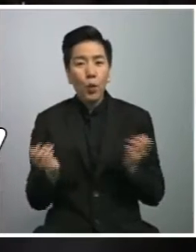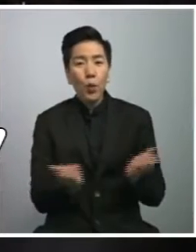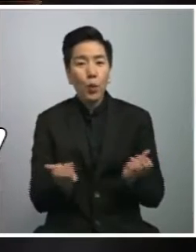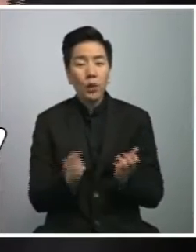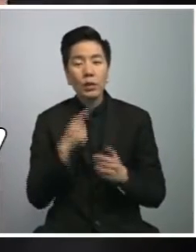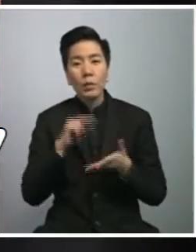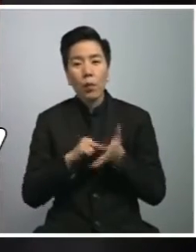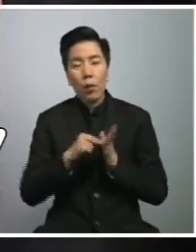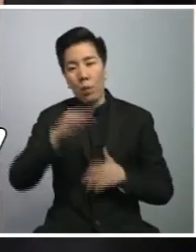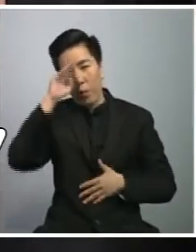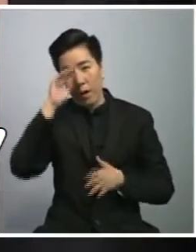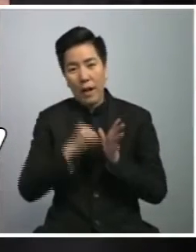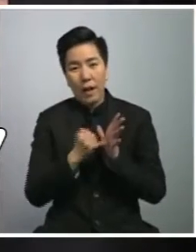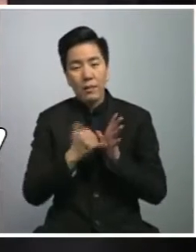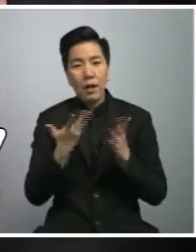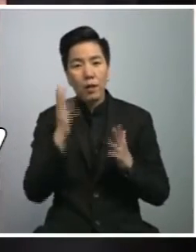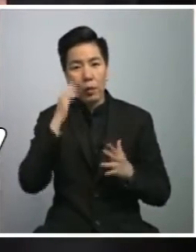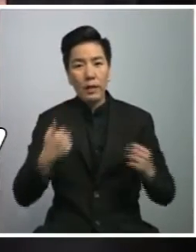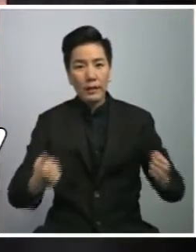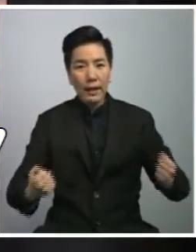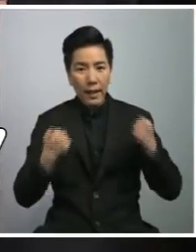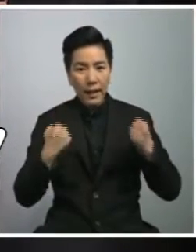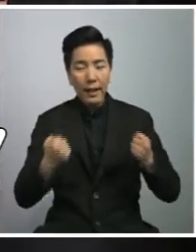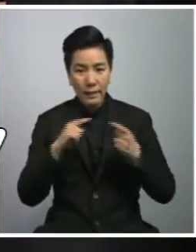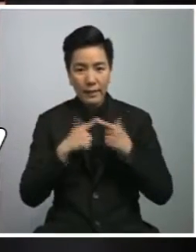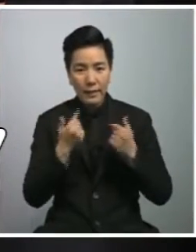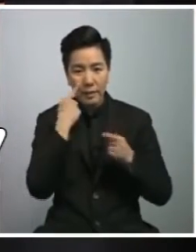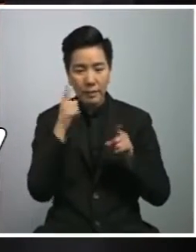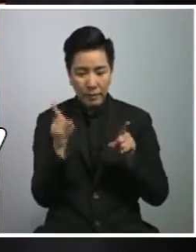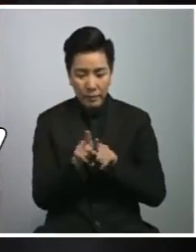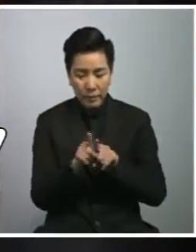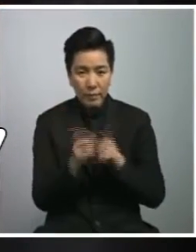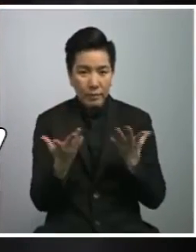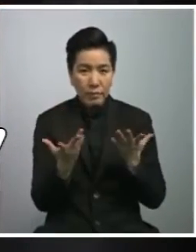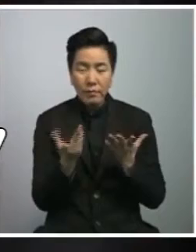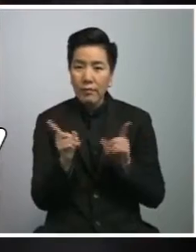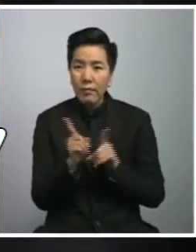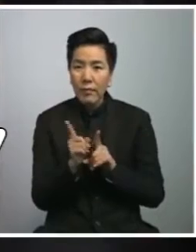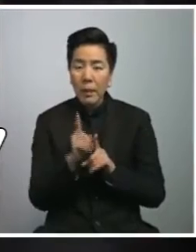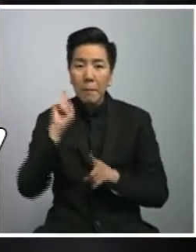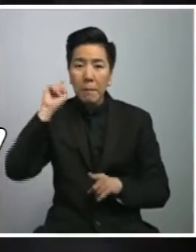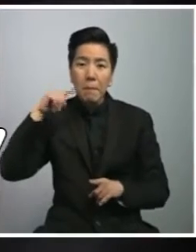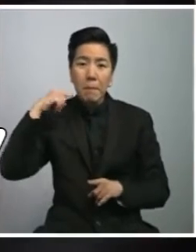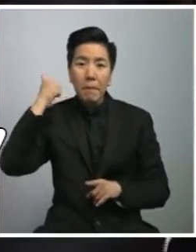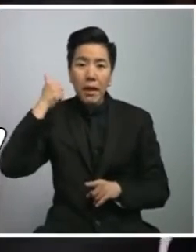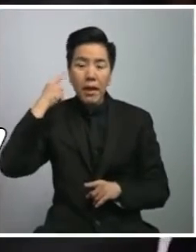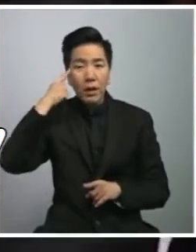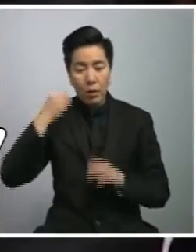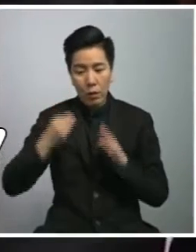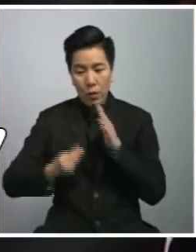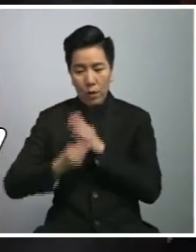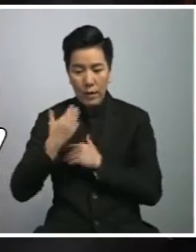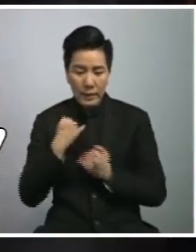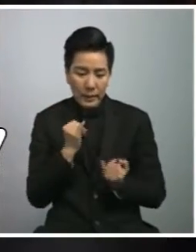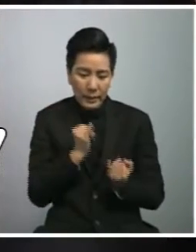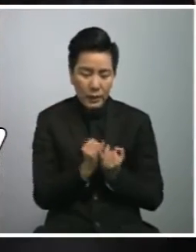ไม่ป่วยง่ายแล้วก็แข็งแรงอีกอย่างนึงเป็นการที่แม่เองก็ได้มีโอกาสอยู่ใ